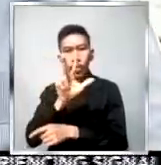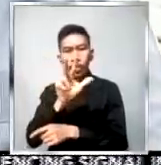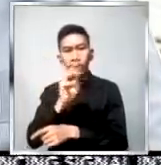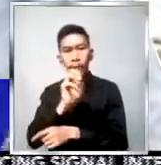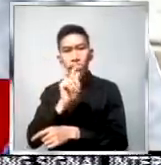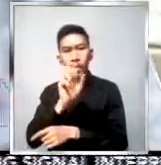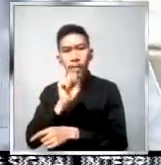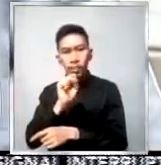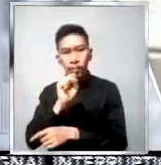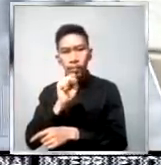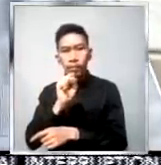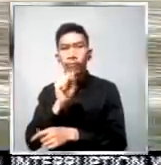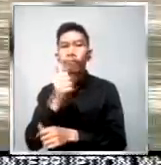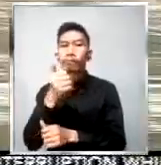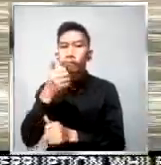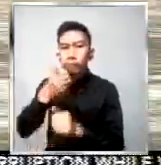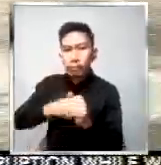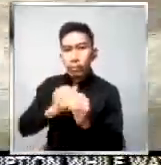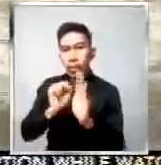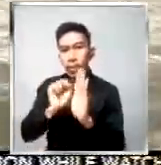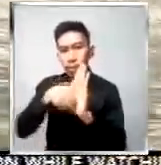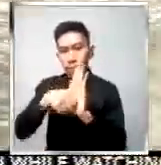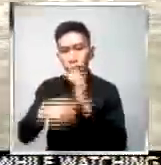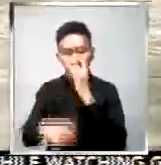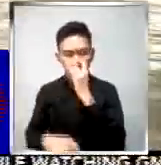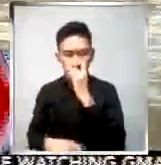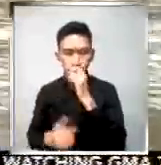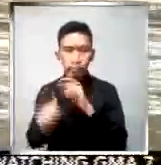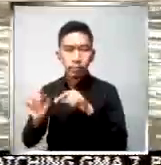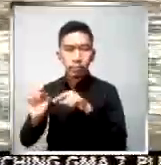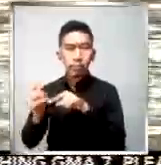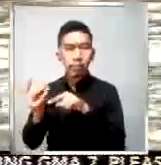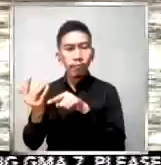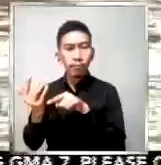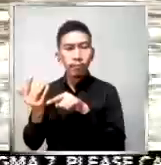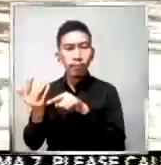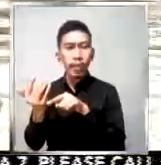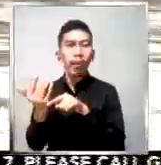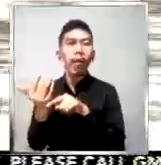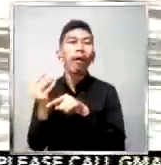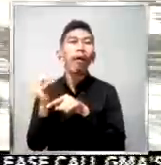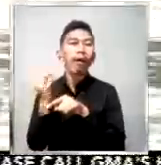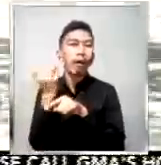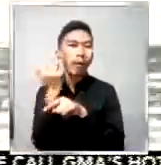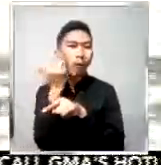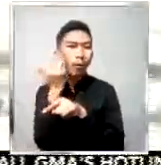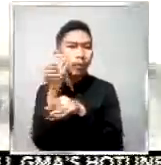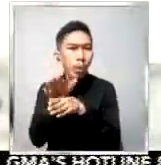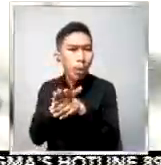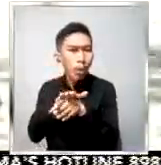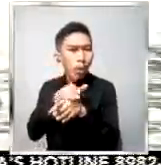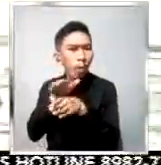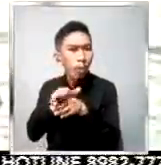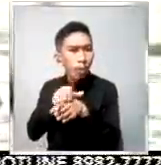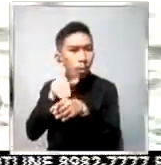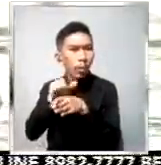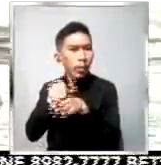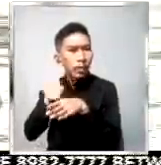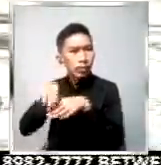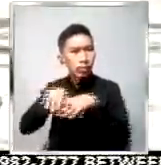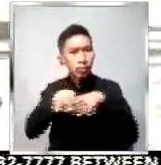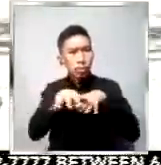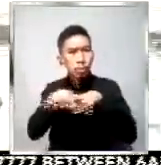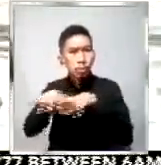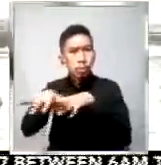Ito ay kulang dun sa ideal na bilis na kailangan ng ating ilog